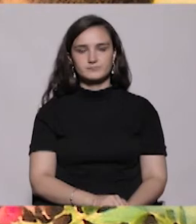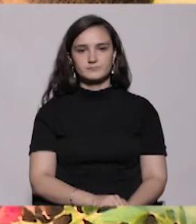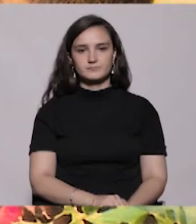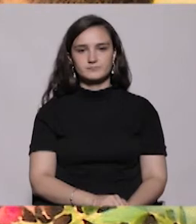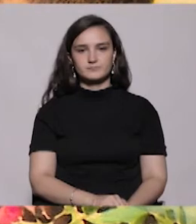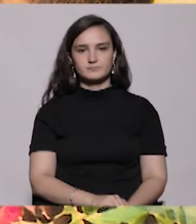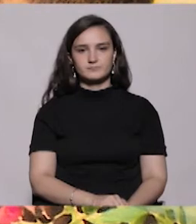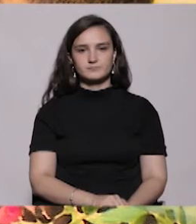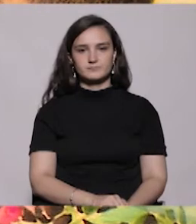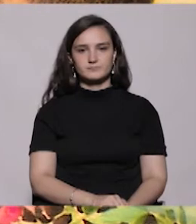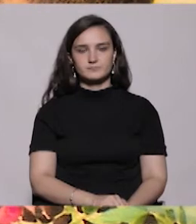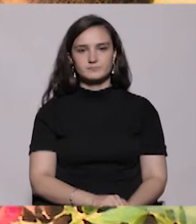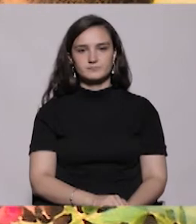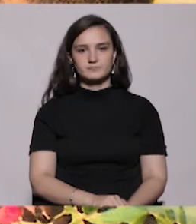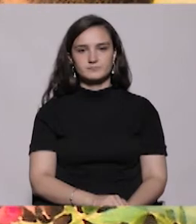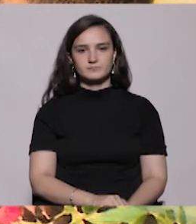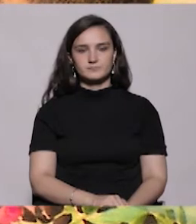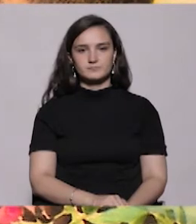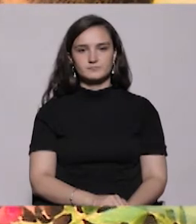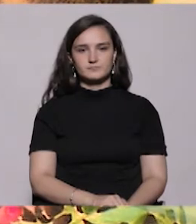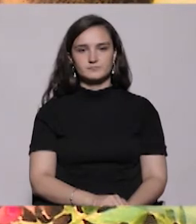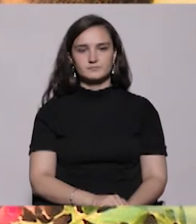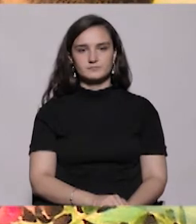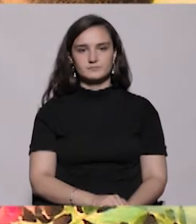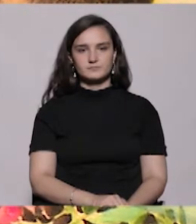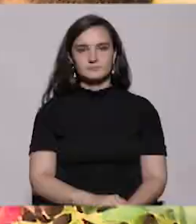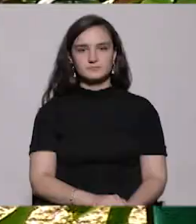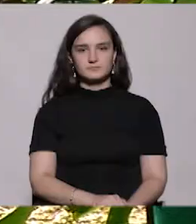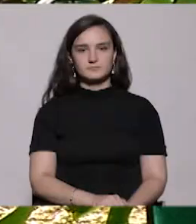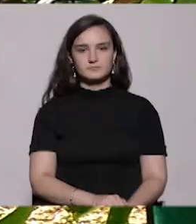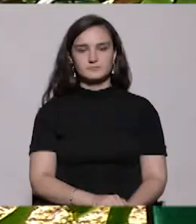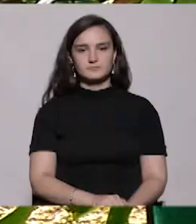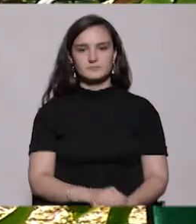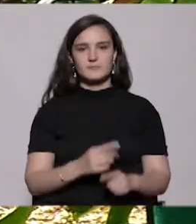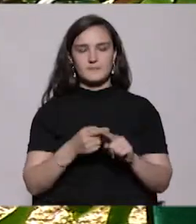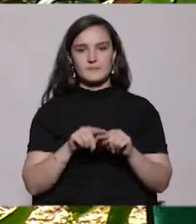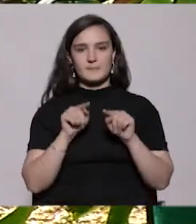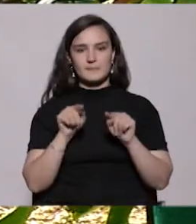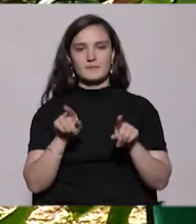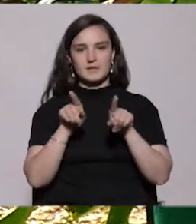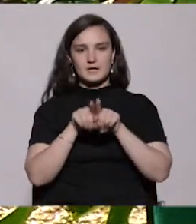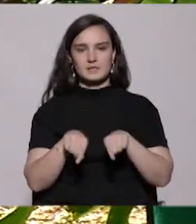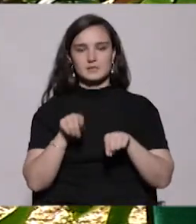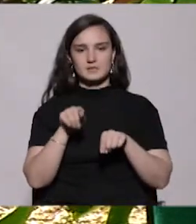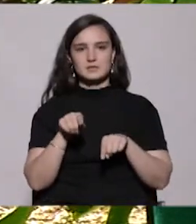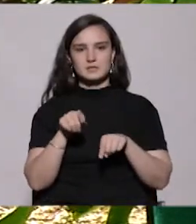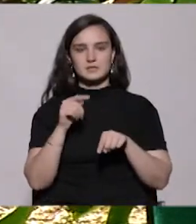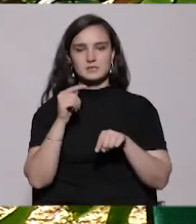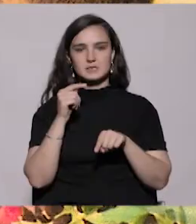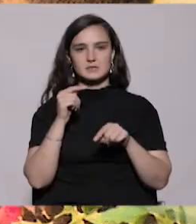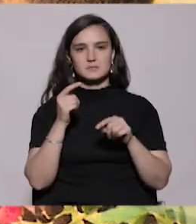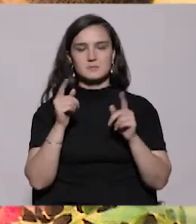აი ესე. ხო? აი ესეთი. ეხა ახაც ასეთი სამკუთხედი